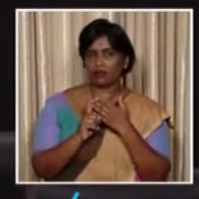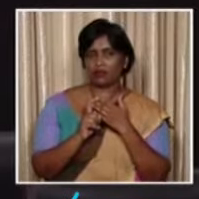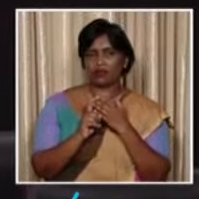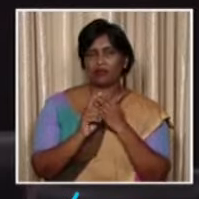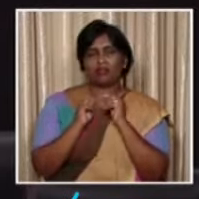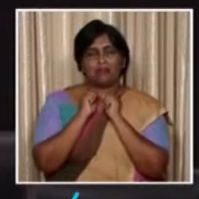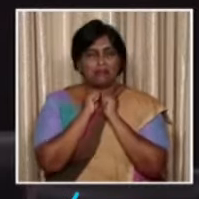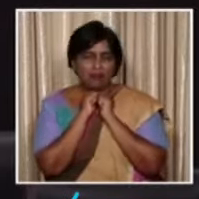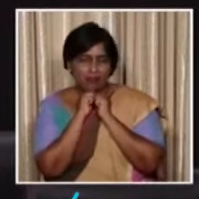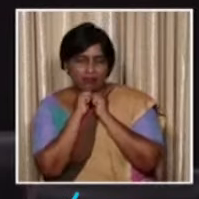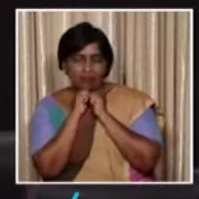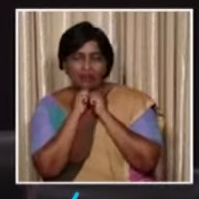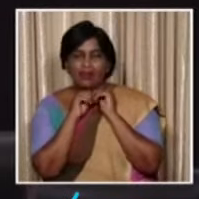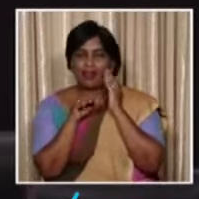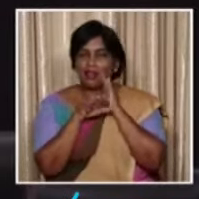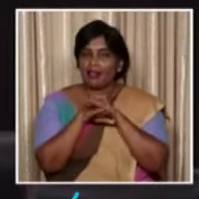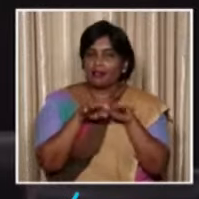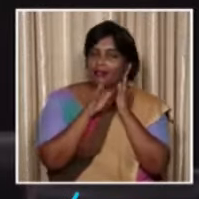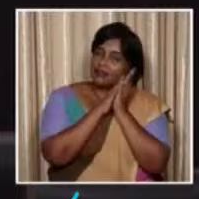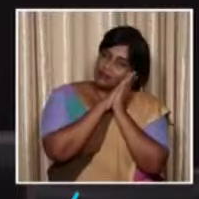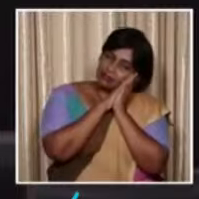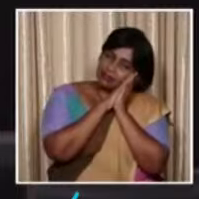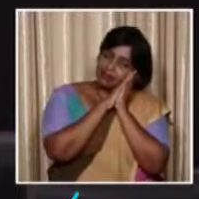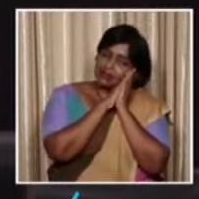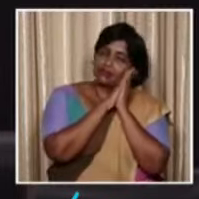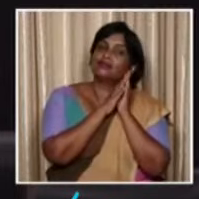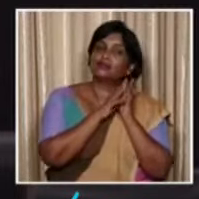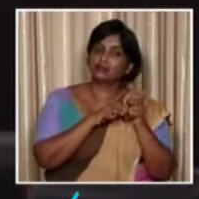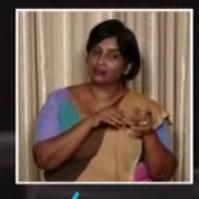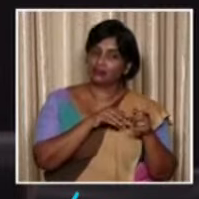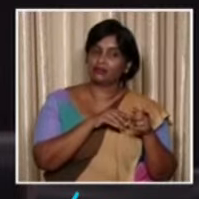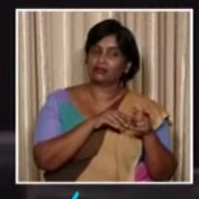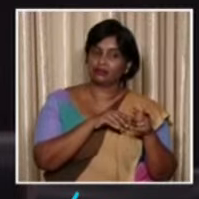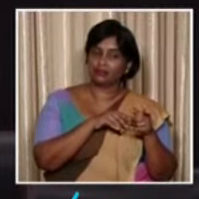वकुटुवेला अंदक मुल्लकटुवेला निदागन